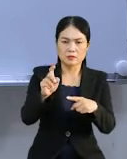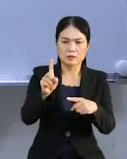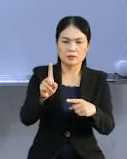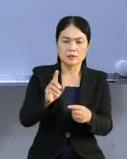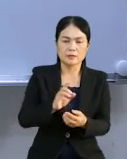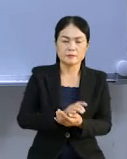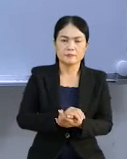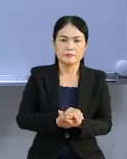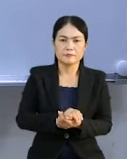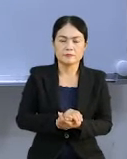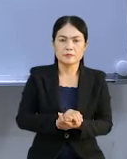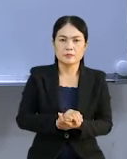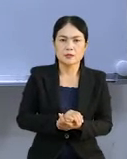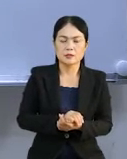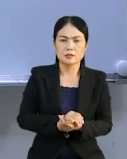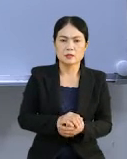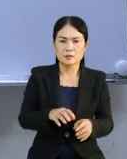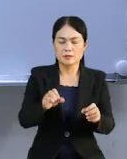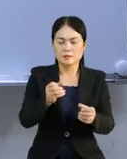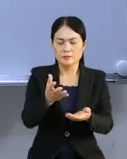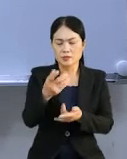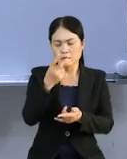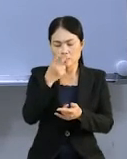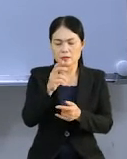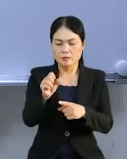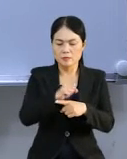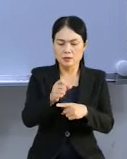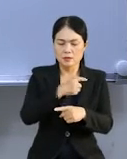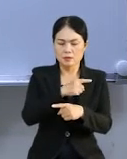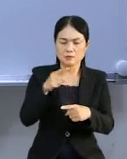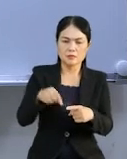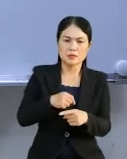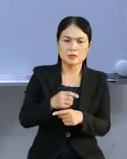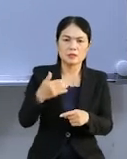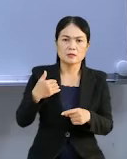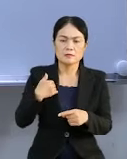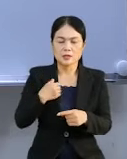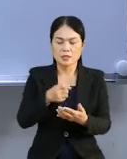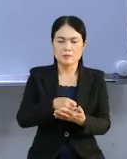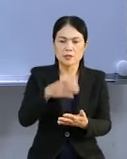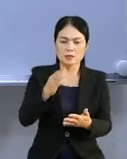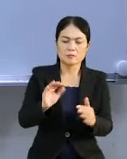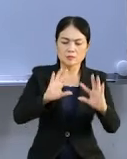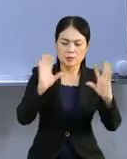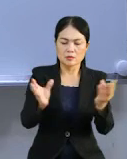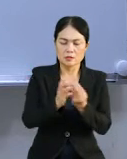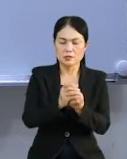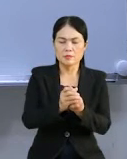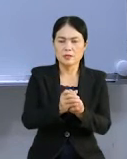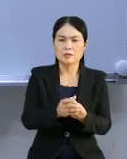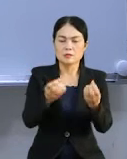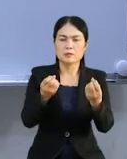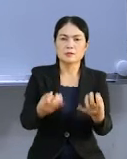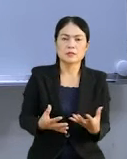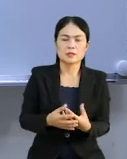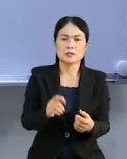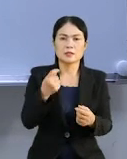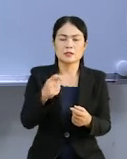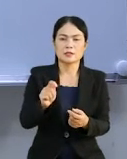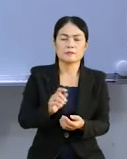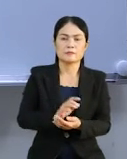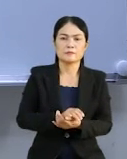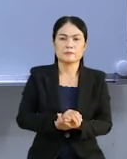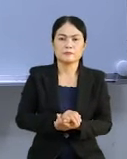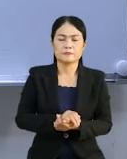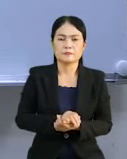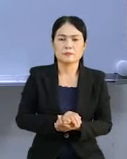tiền. Chẳng chà mờ, thật ta lùm hạt kho rồi bỏ dương, nâng miên đồng lại xả rộp chồng nguồn còn màn riêng.